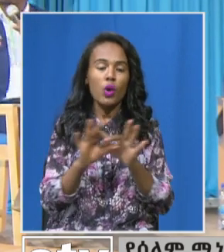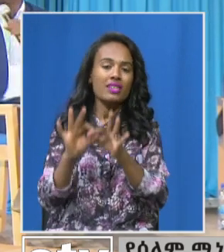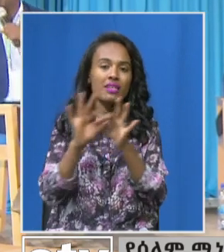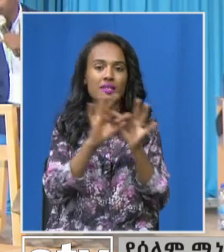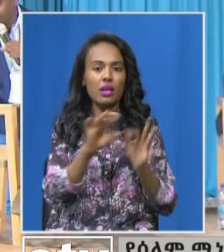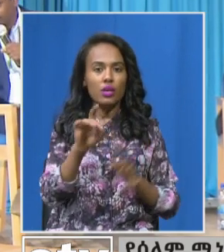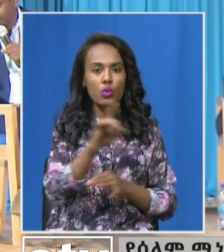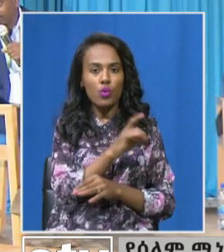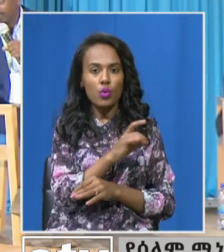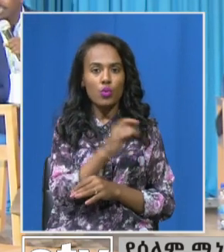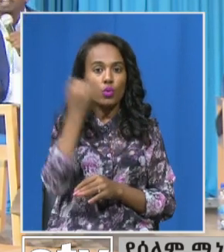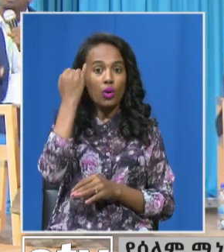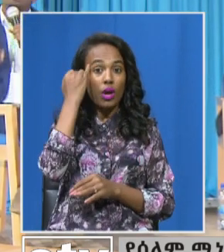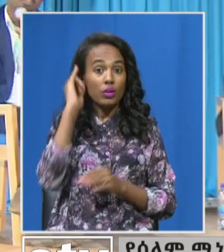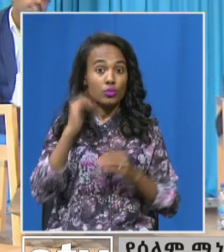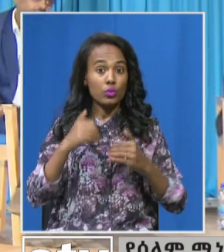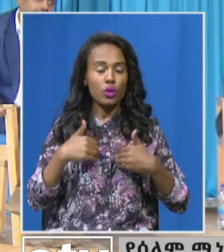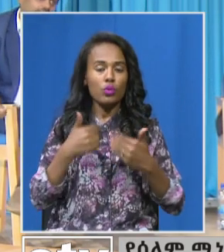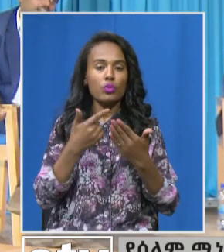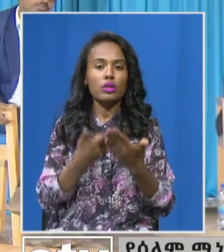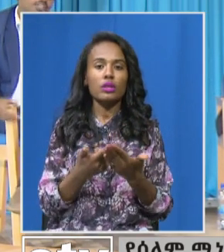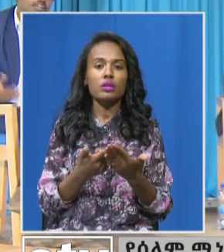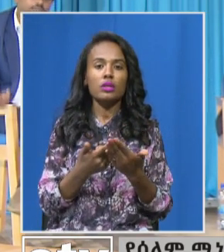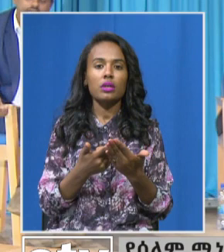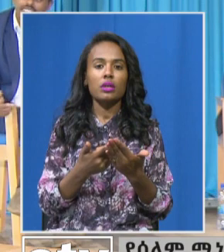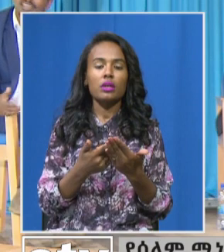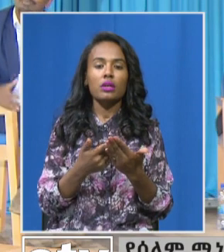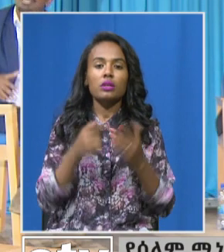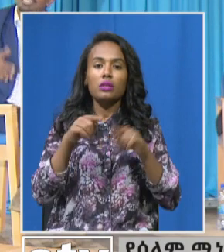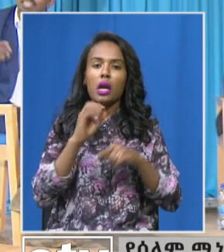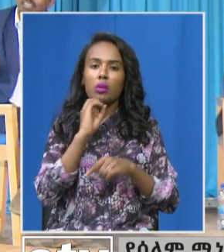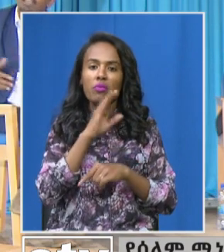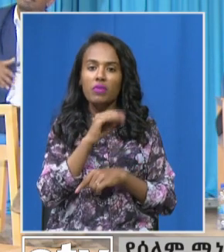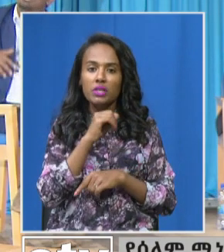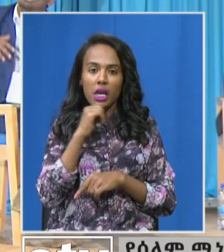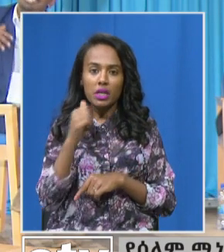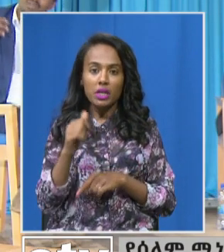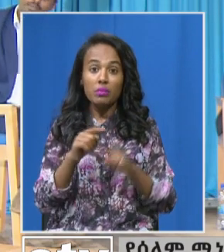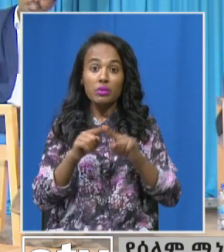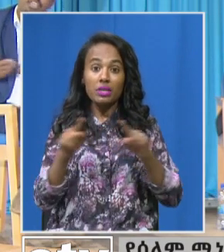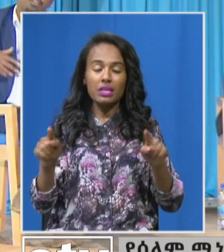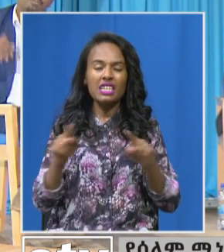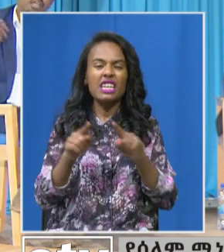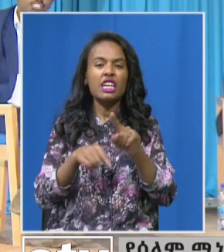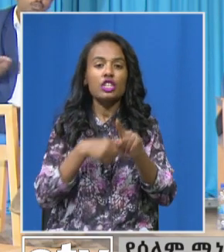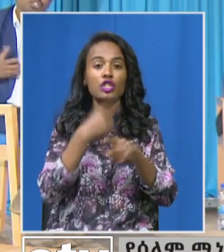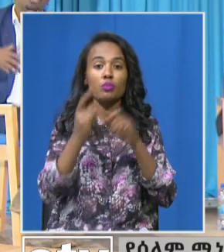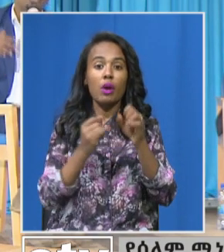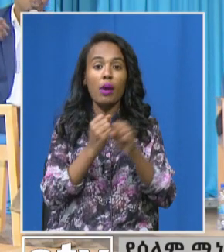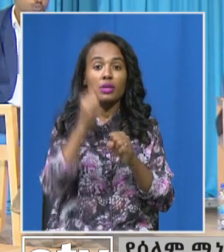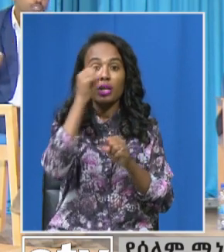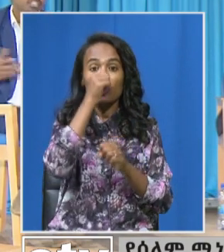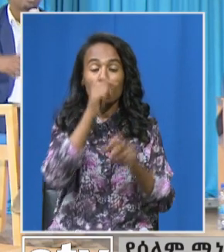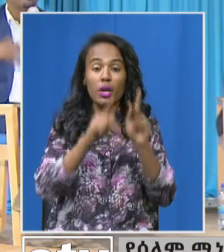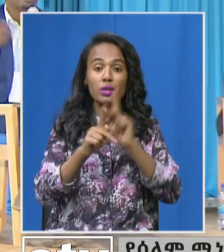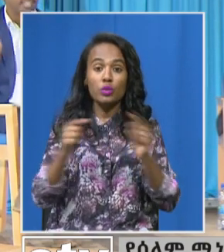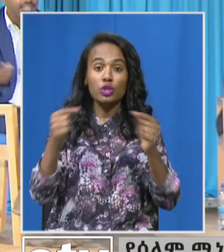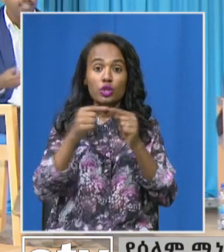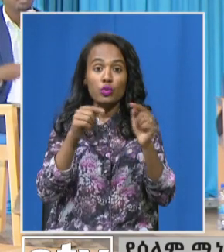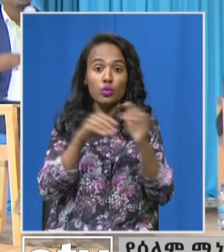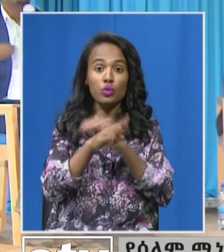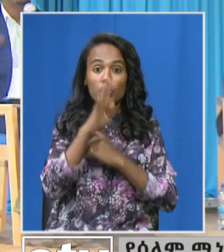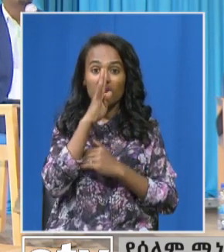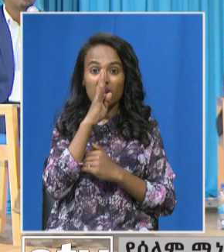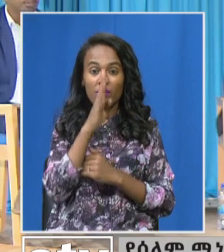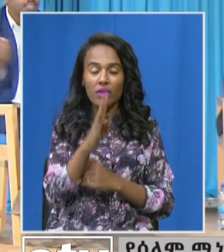የሆኑ ሀብቶች አሉ። ይሄ አሁን ዛሬ የተፈጠረ ዛሬ የሚፈሳለ በሂደት በረጅም ዓመት የኢትዮጵያ ሕዝቦች ግንኙነት ውስጥ